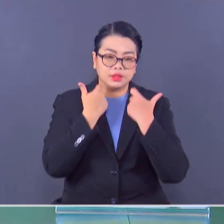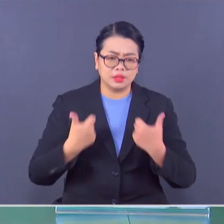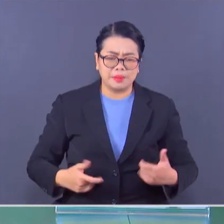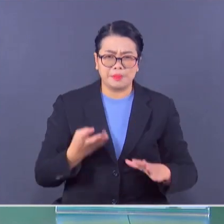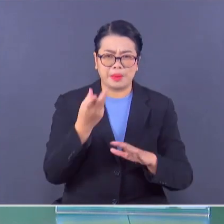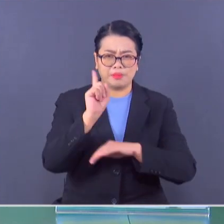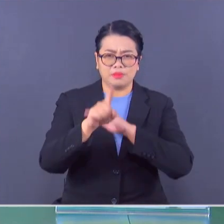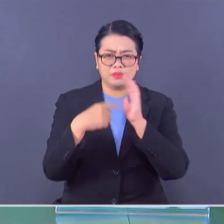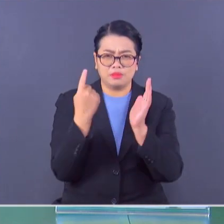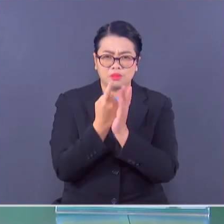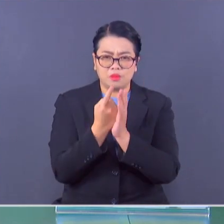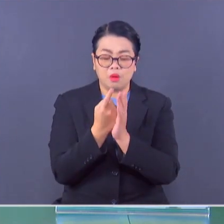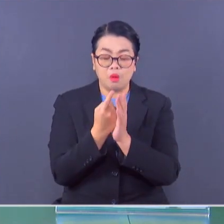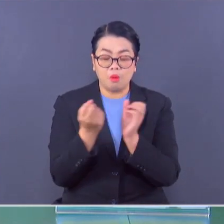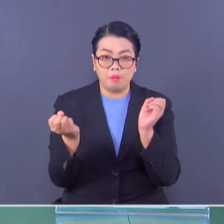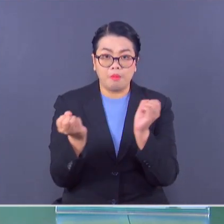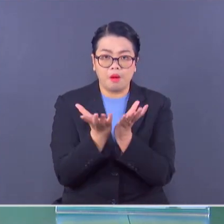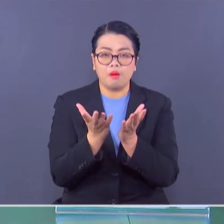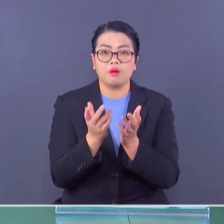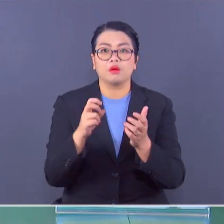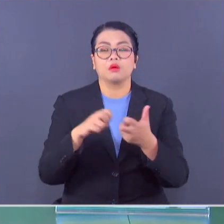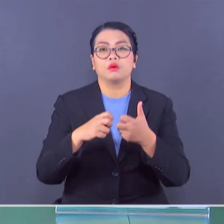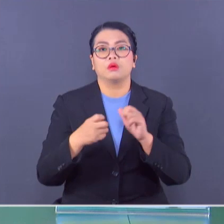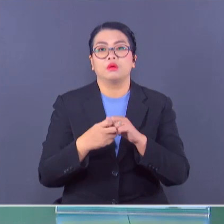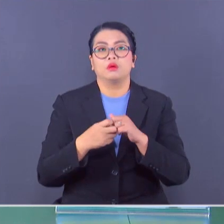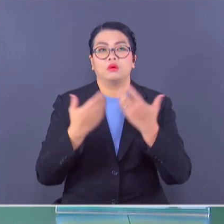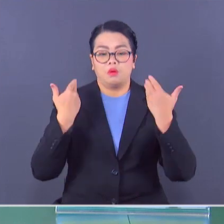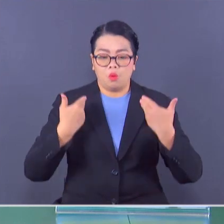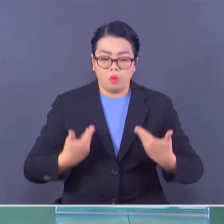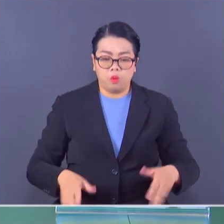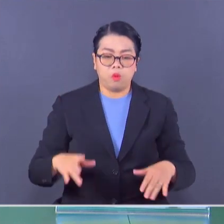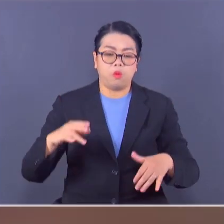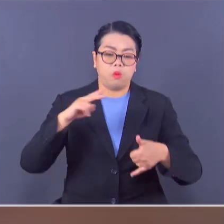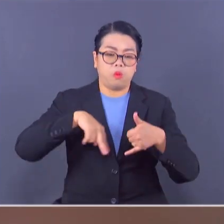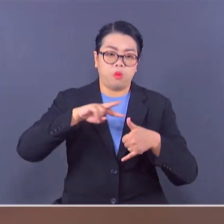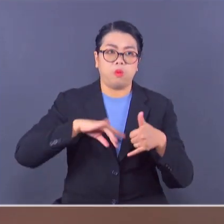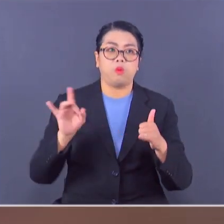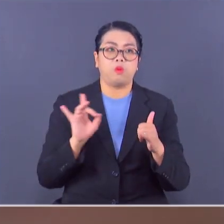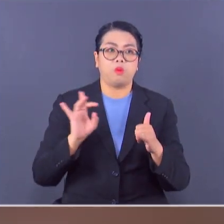ไม่ถึงเชาโมงเกิดเรื่องมปัญหารักษาตัวอยู่นานเลยครับ